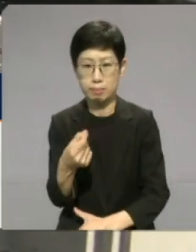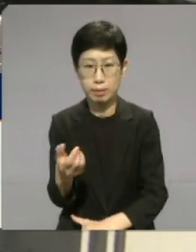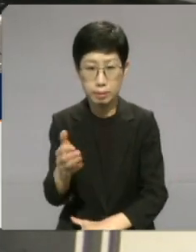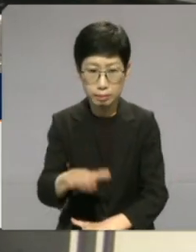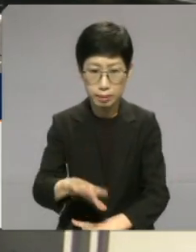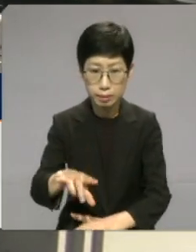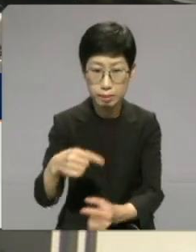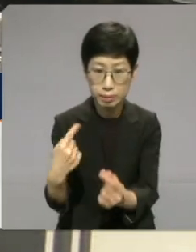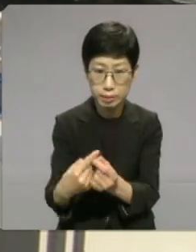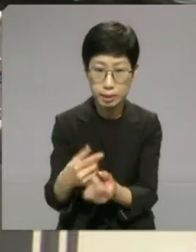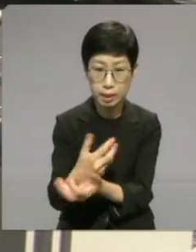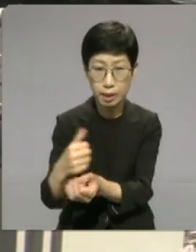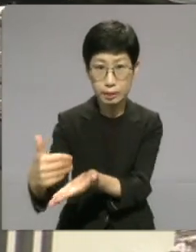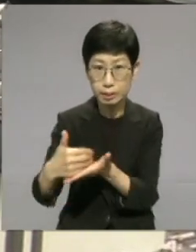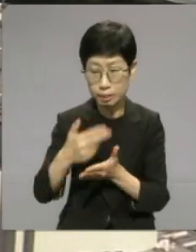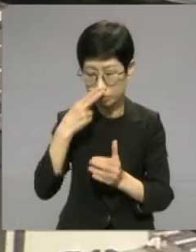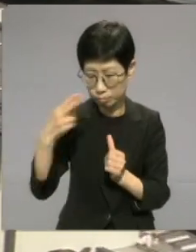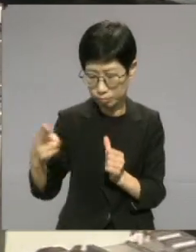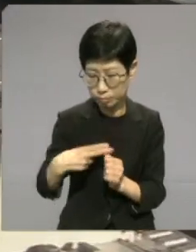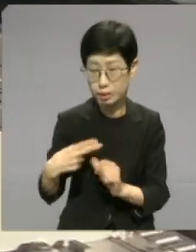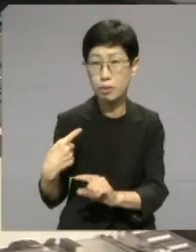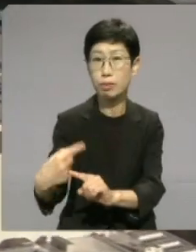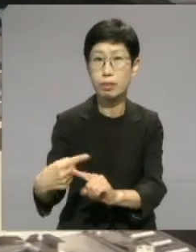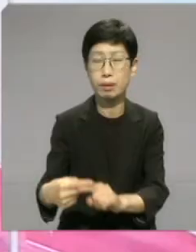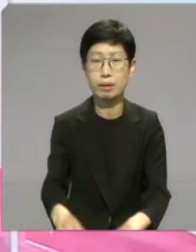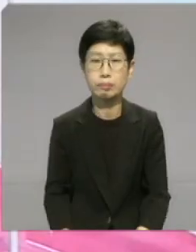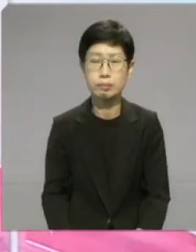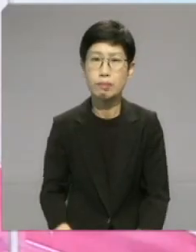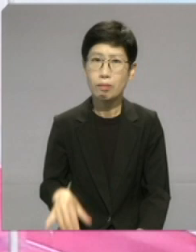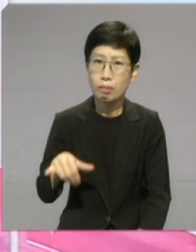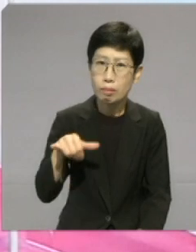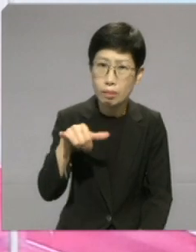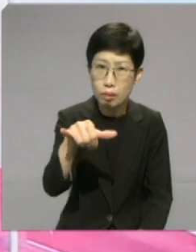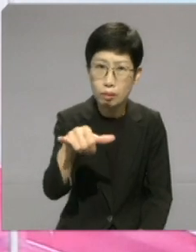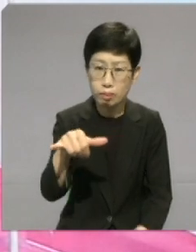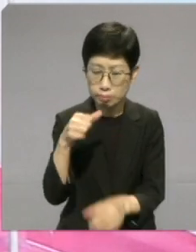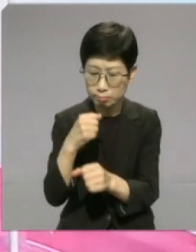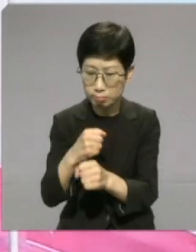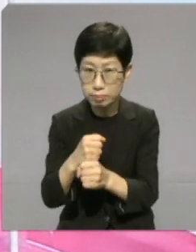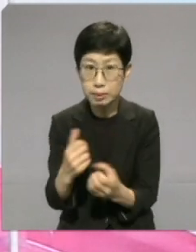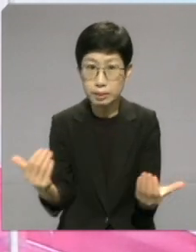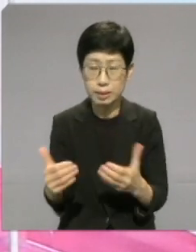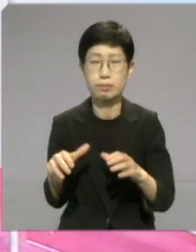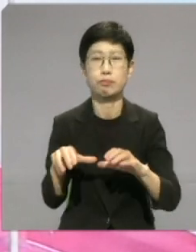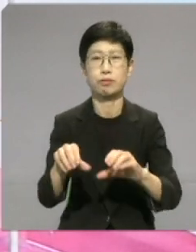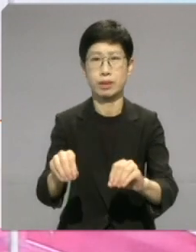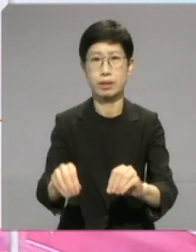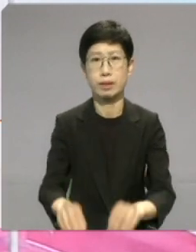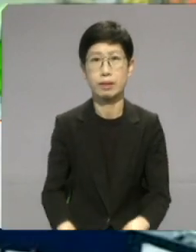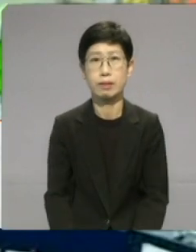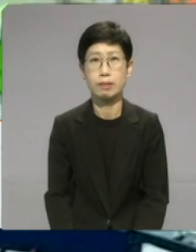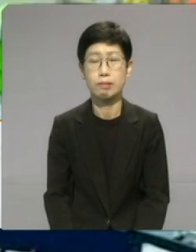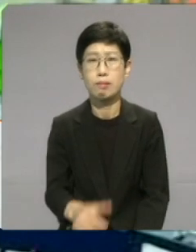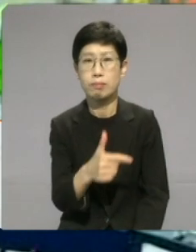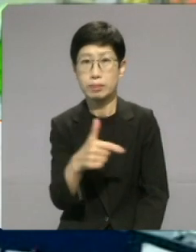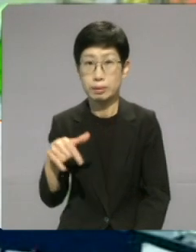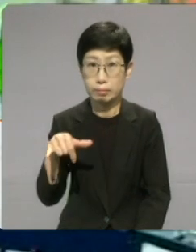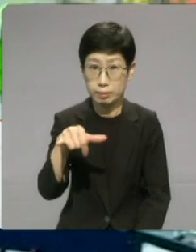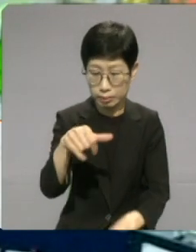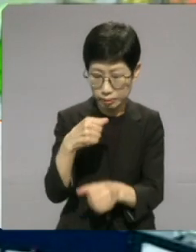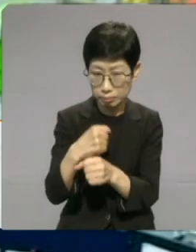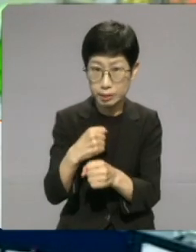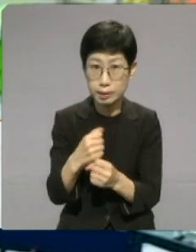겁니다 파업으로 737맥스 등 보잉의 여러 항공기 모델 생산은 중단되었습니다 대형 항공기